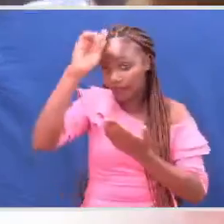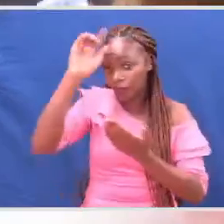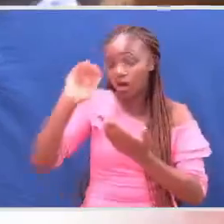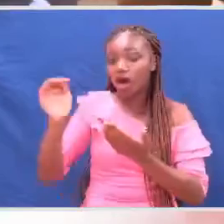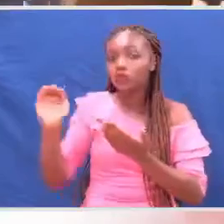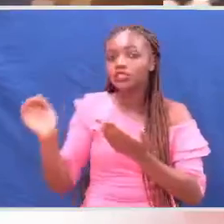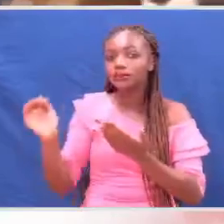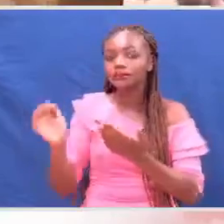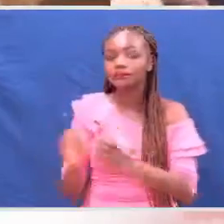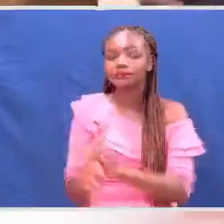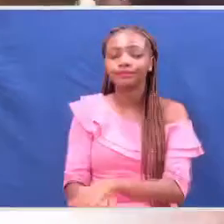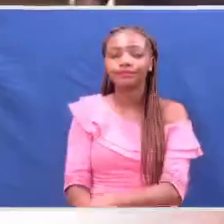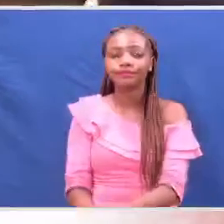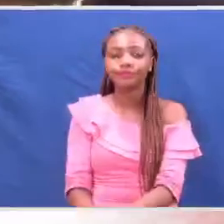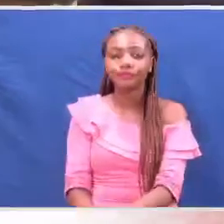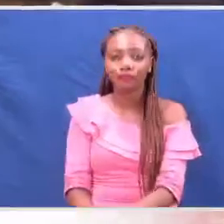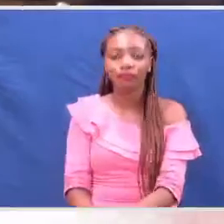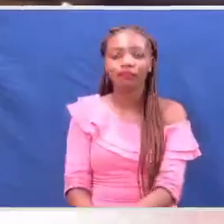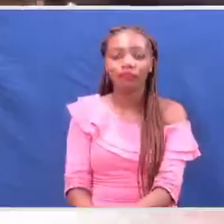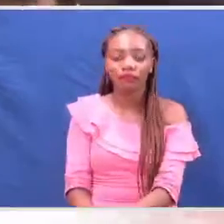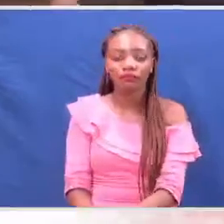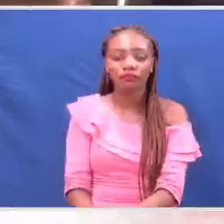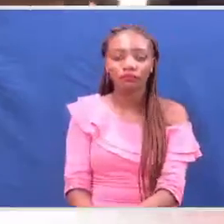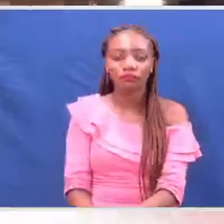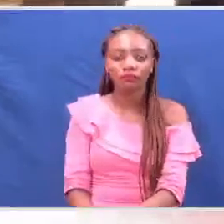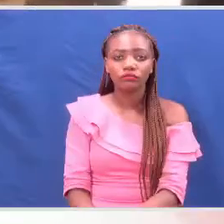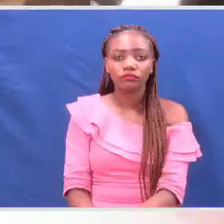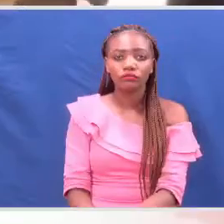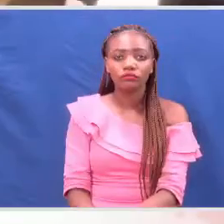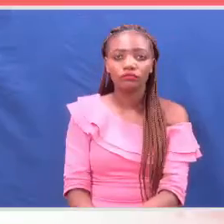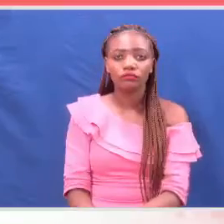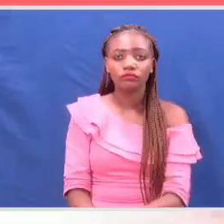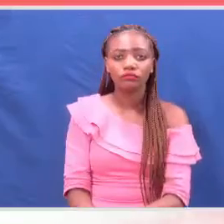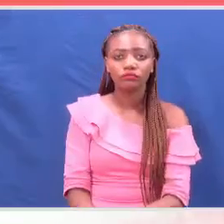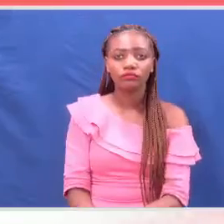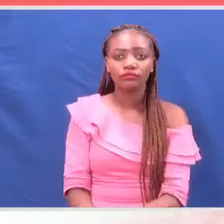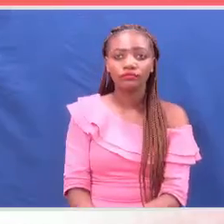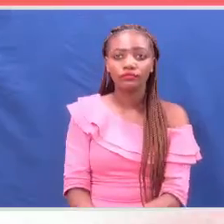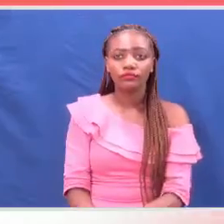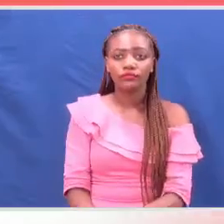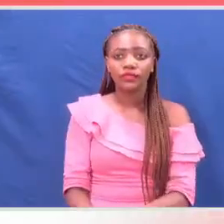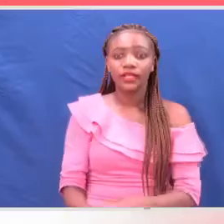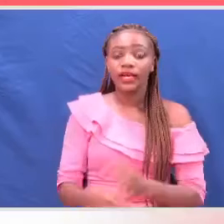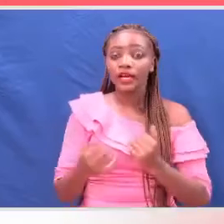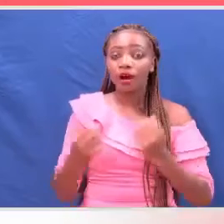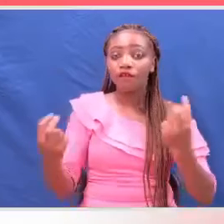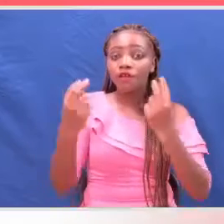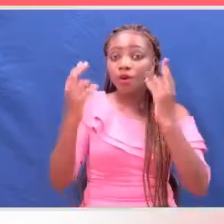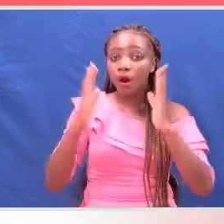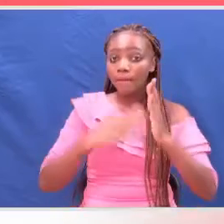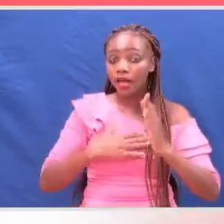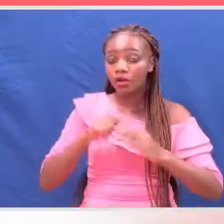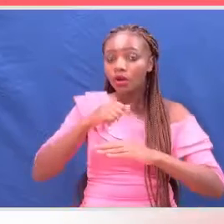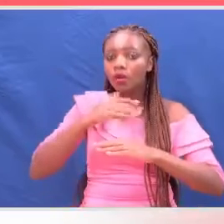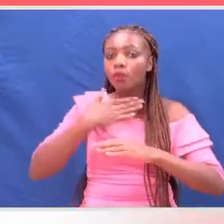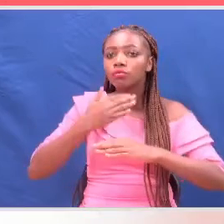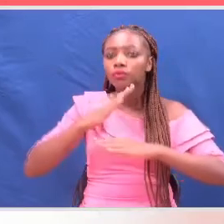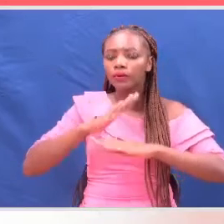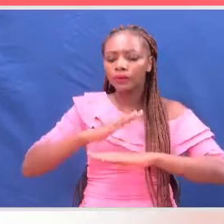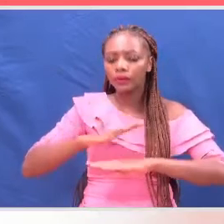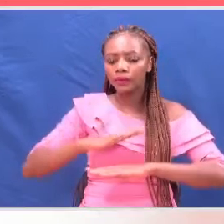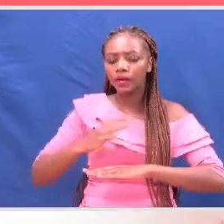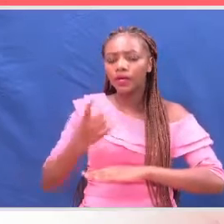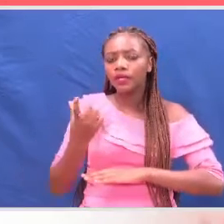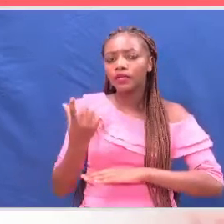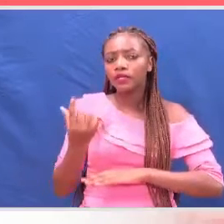Nyandarua. David Muthoka, TV47. Na mtazamaji, taarifa yake David Muthoka